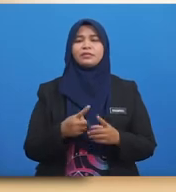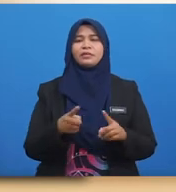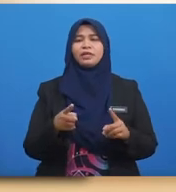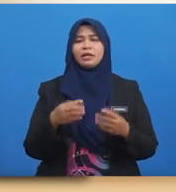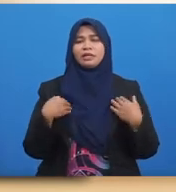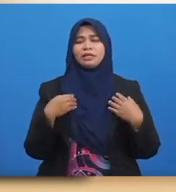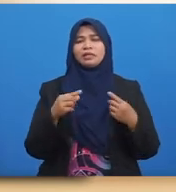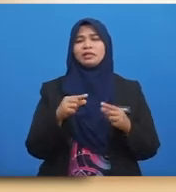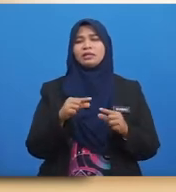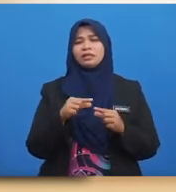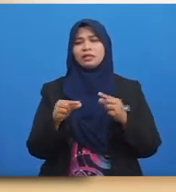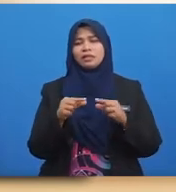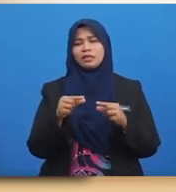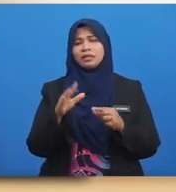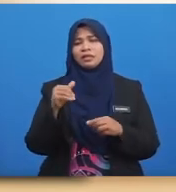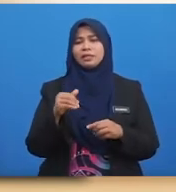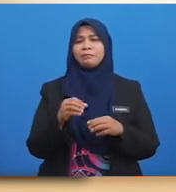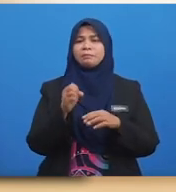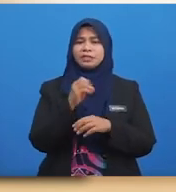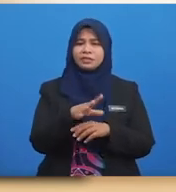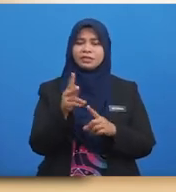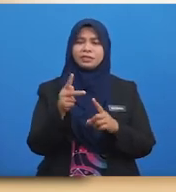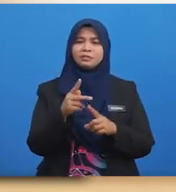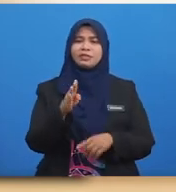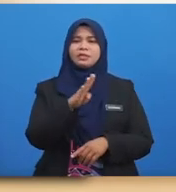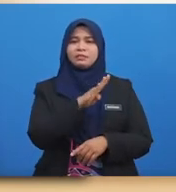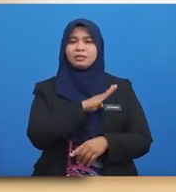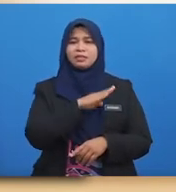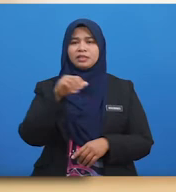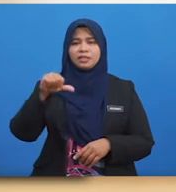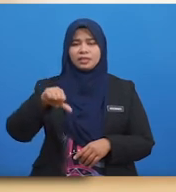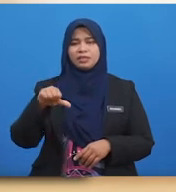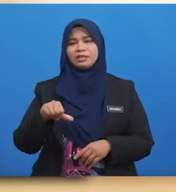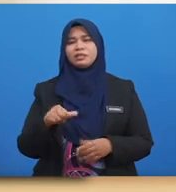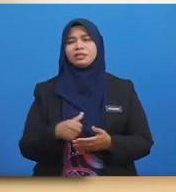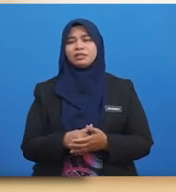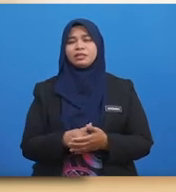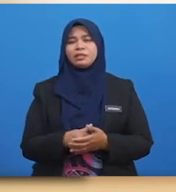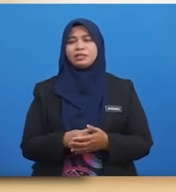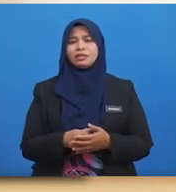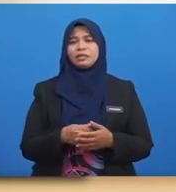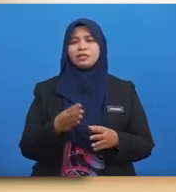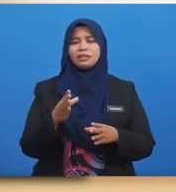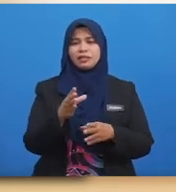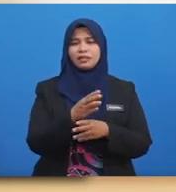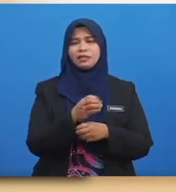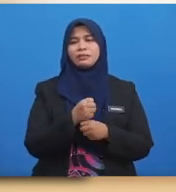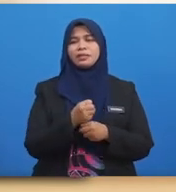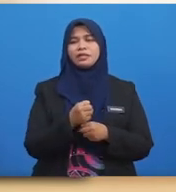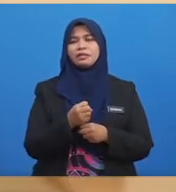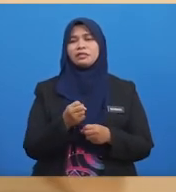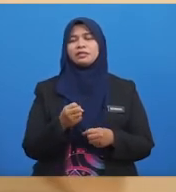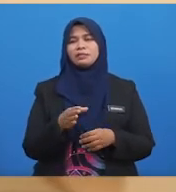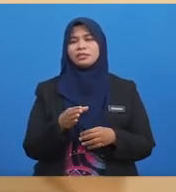Walaupun gerakan anti-penyerahan ini gagal, gerakan tersebut telah memberikan kesedaran penduduk